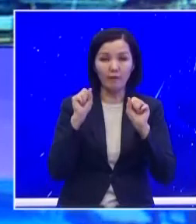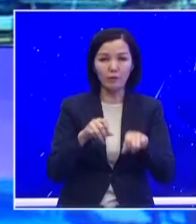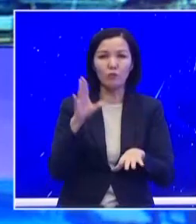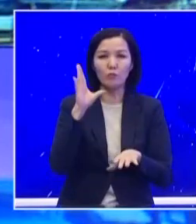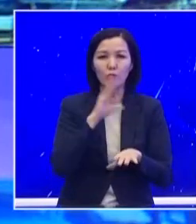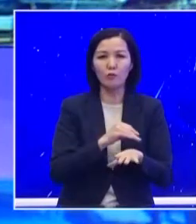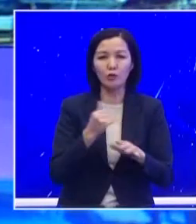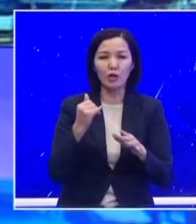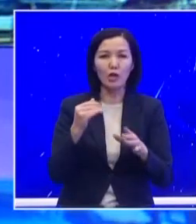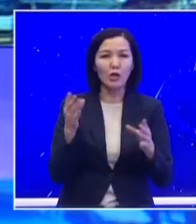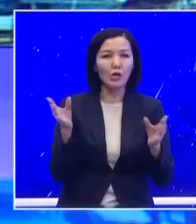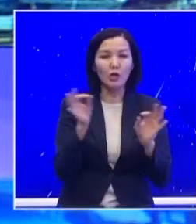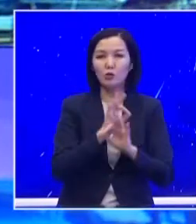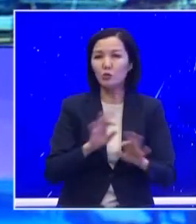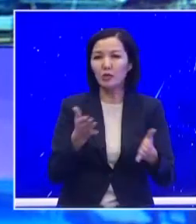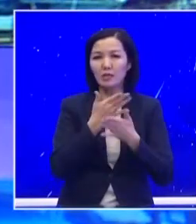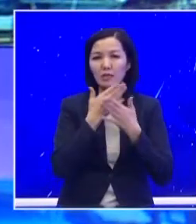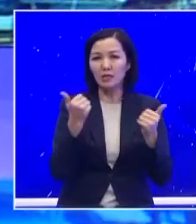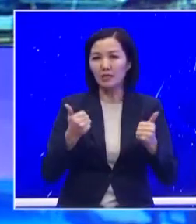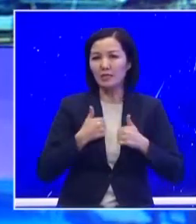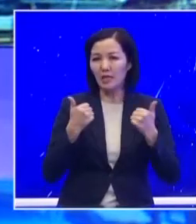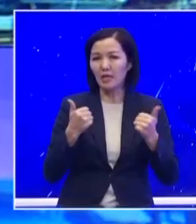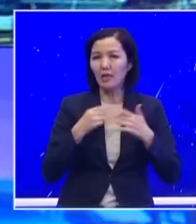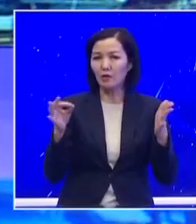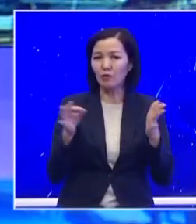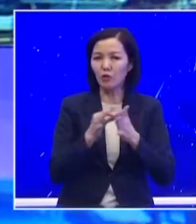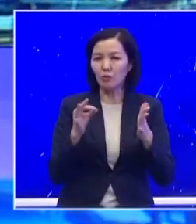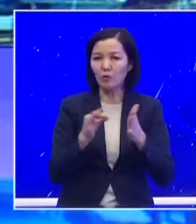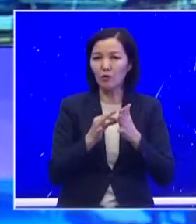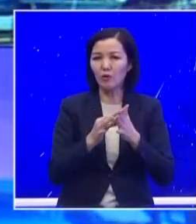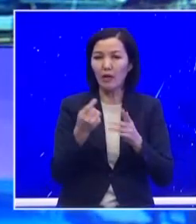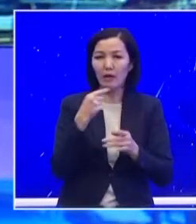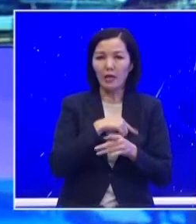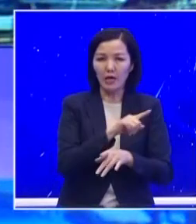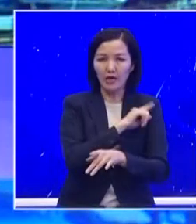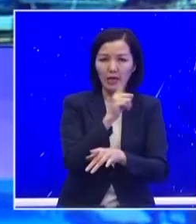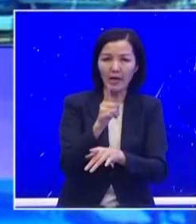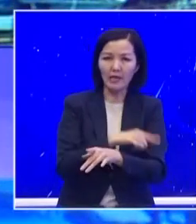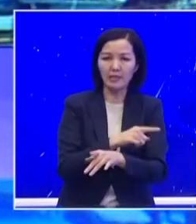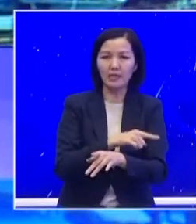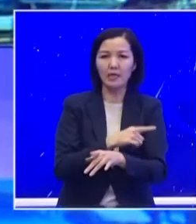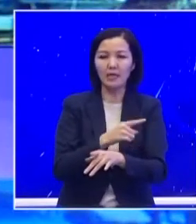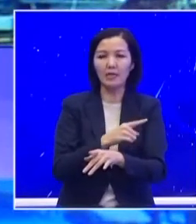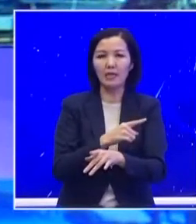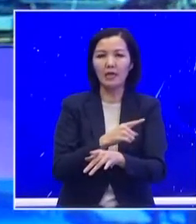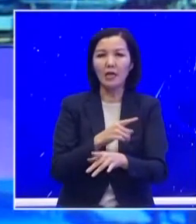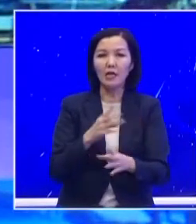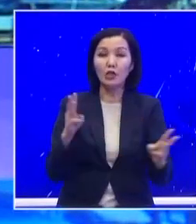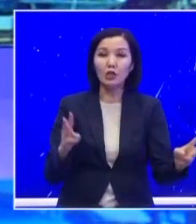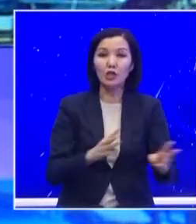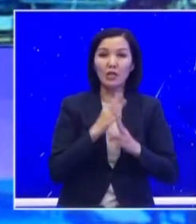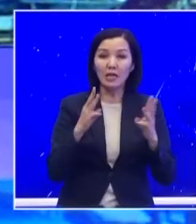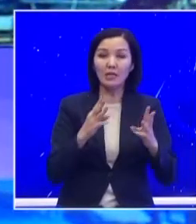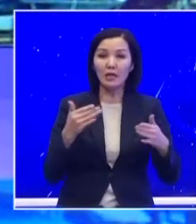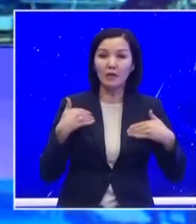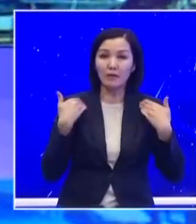И чудес здесь нет, а есть целеустремленность, сила воли, непримиримый характер, несокрушимая энергия и бескорыстное желание приносить пользу